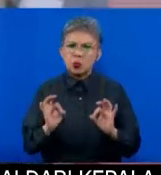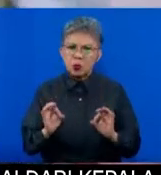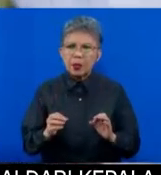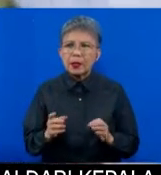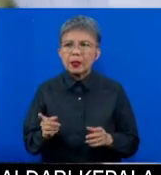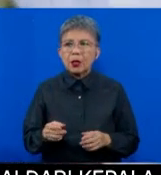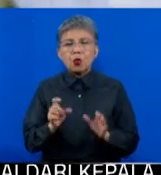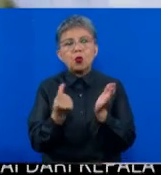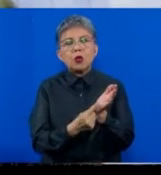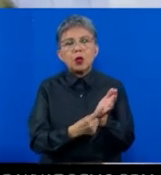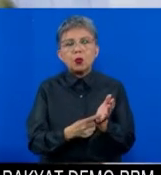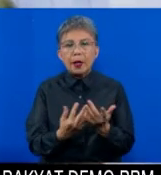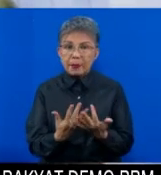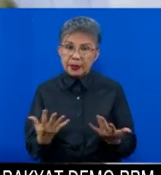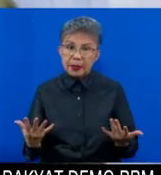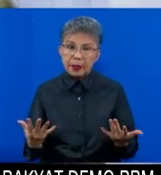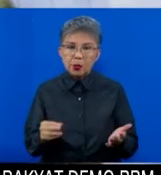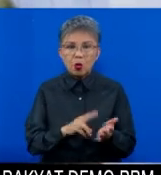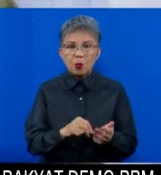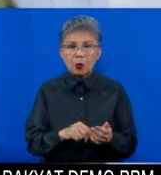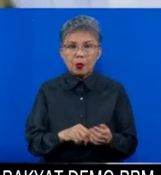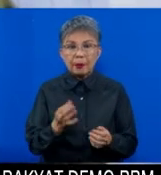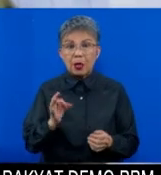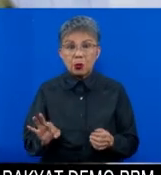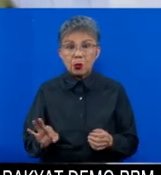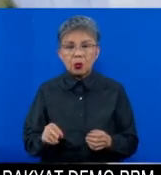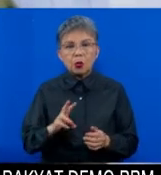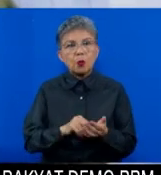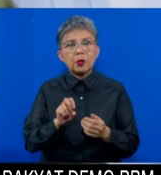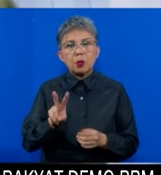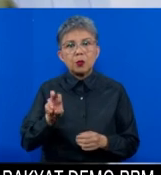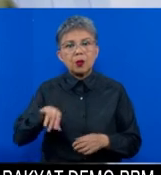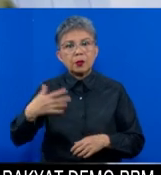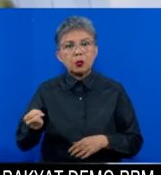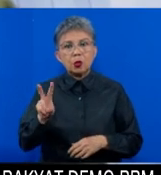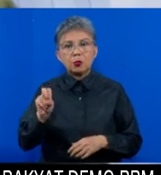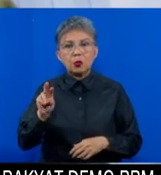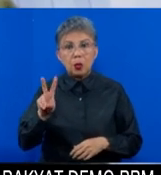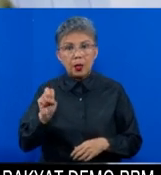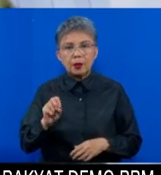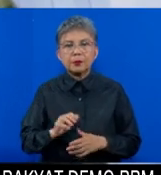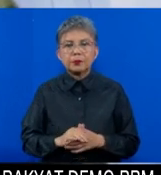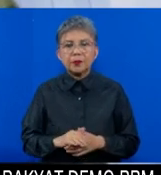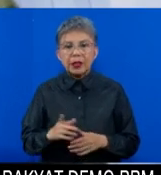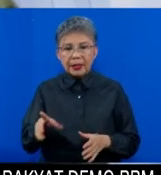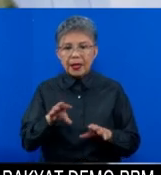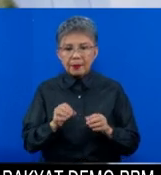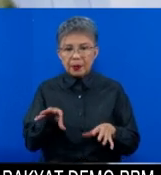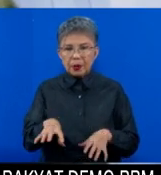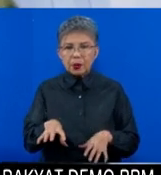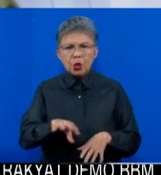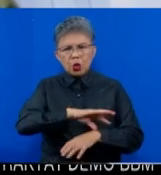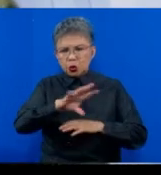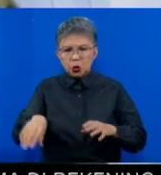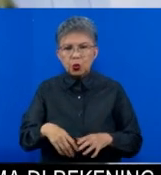Artinya dengan Undang-Undang Pemasyarakatan nomor yang terbaru, nomor 22 tahun 2022, kita menempatkan